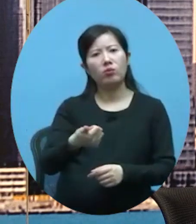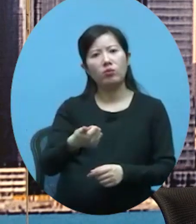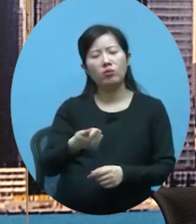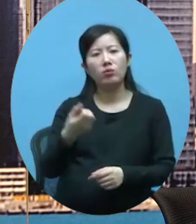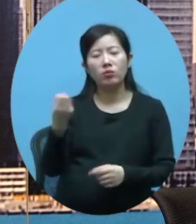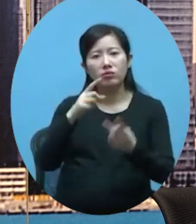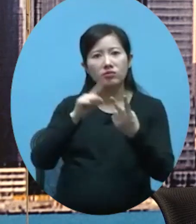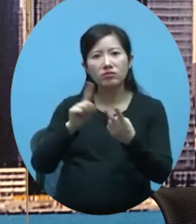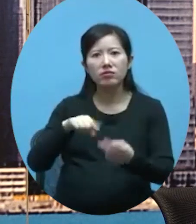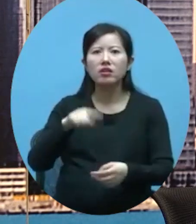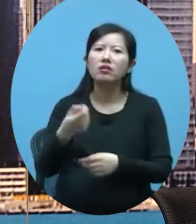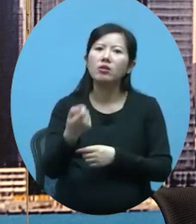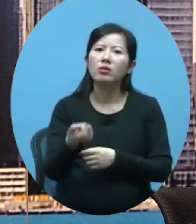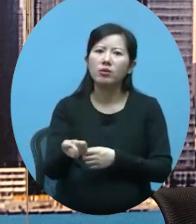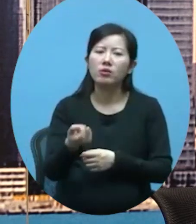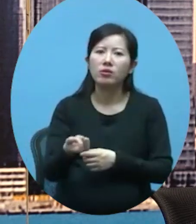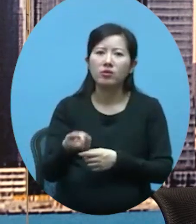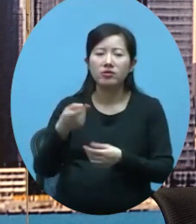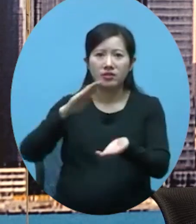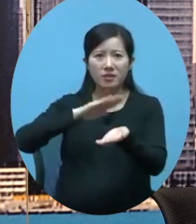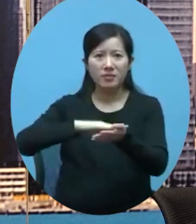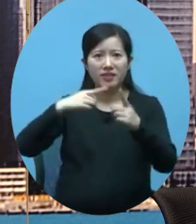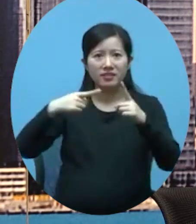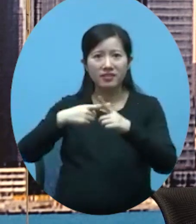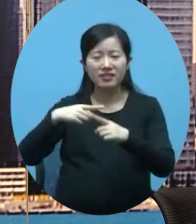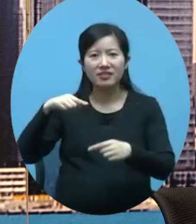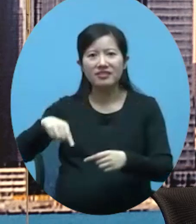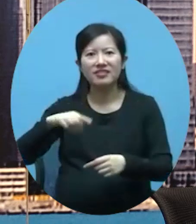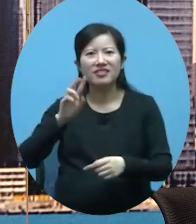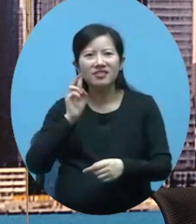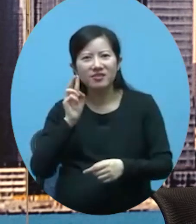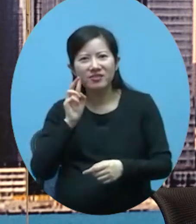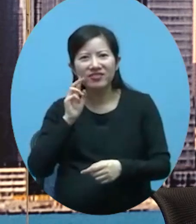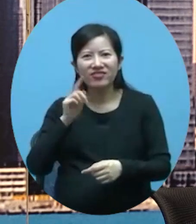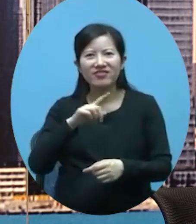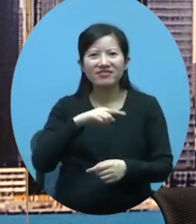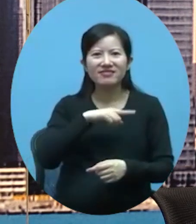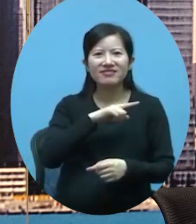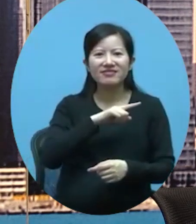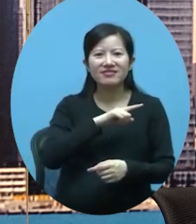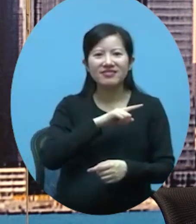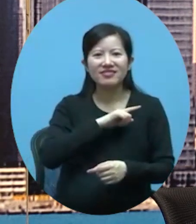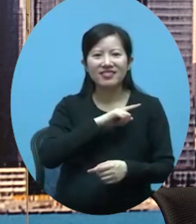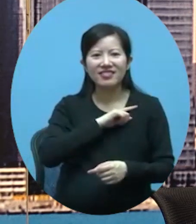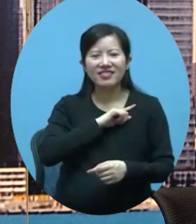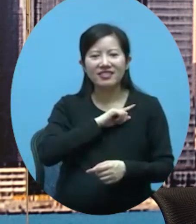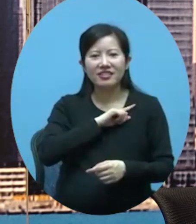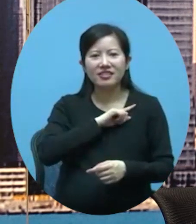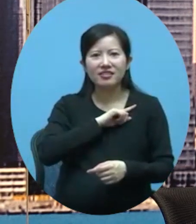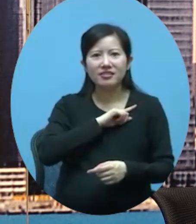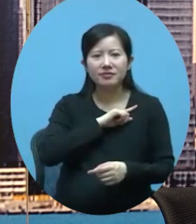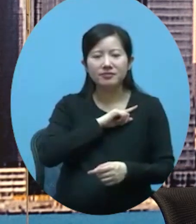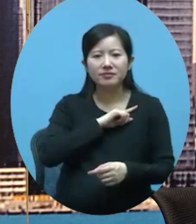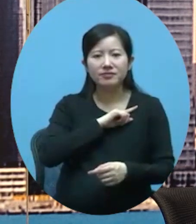就是方便病人是不需要做一些很創傷性的一些